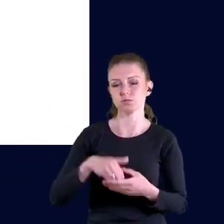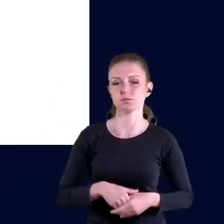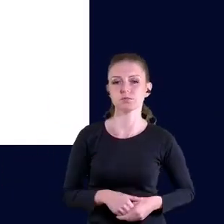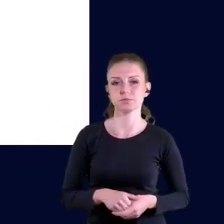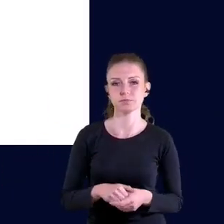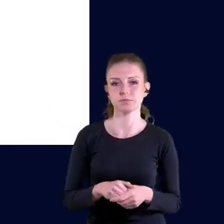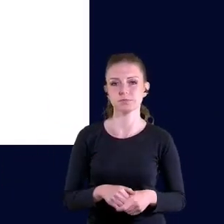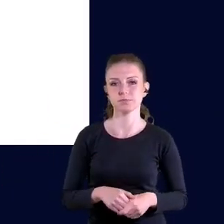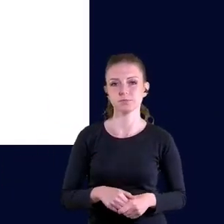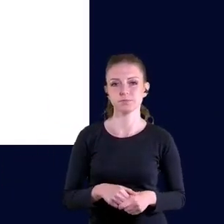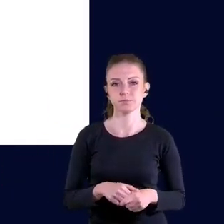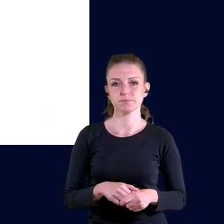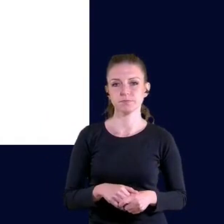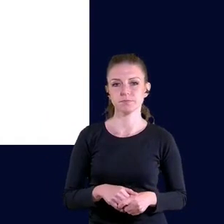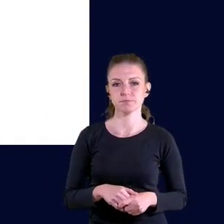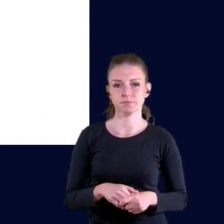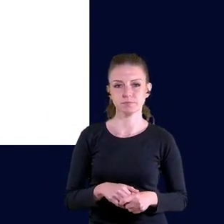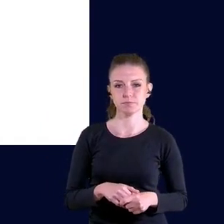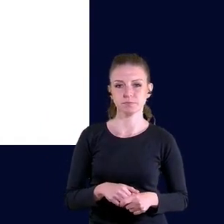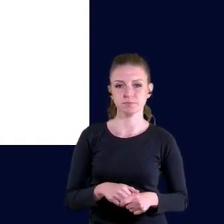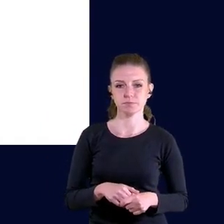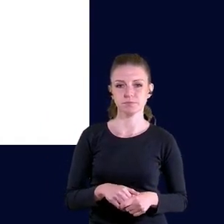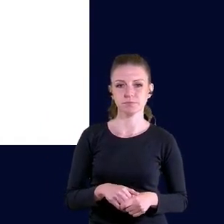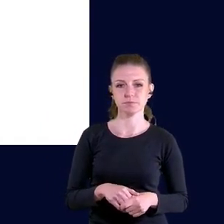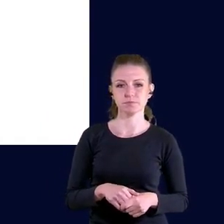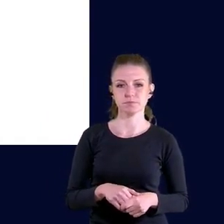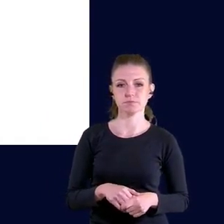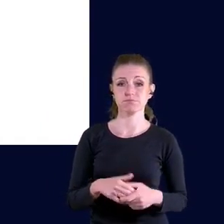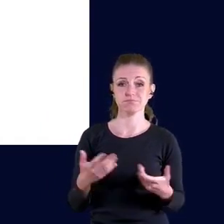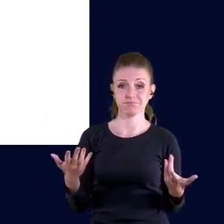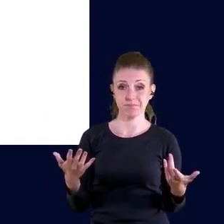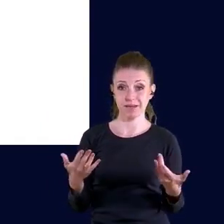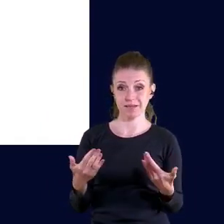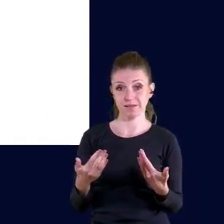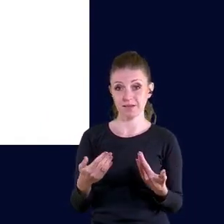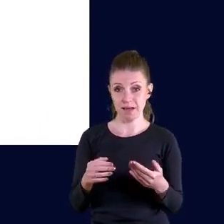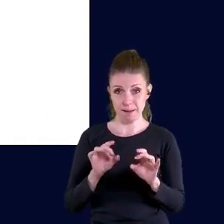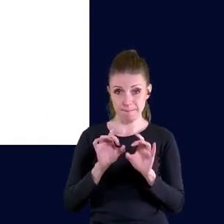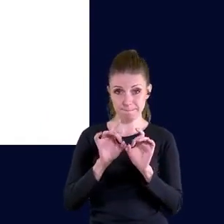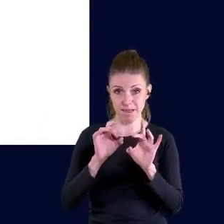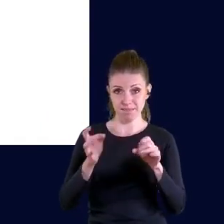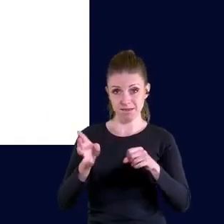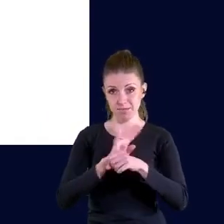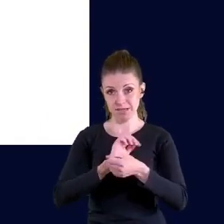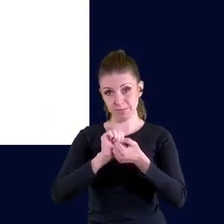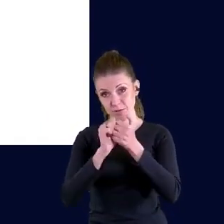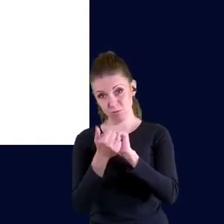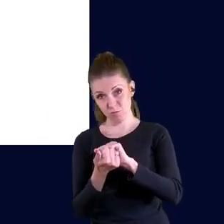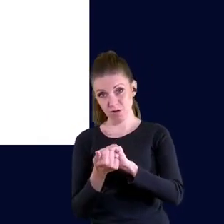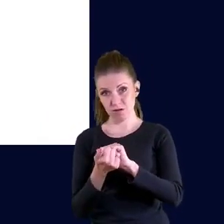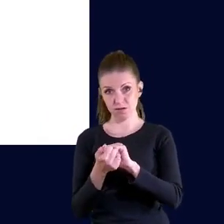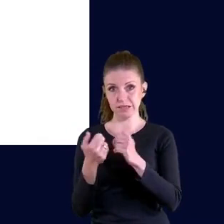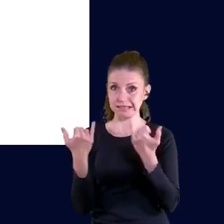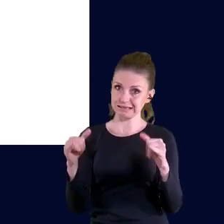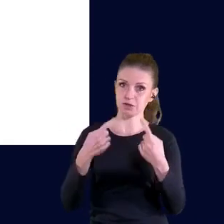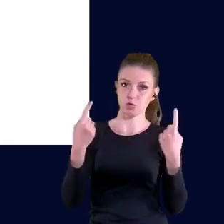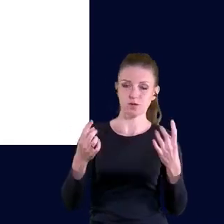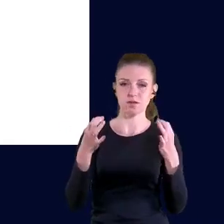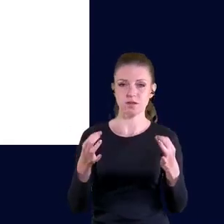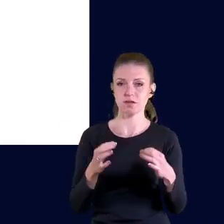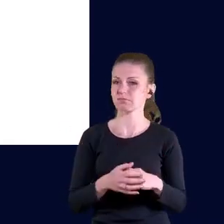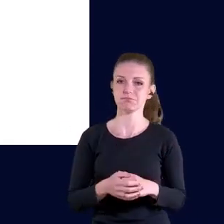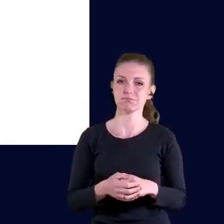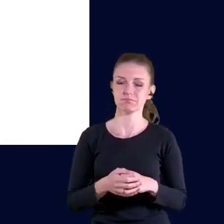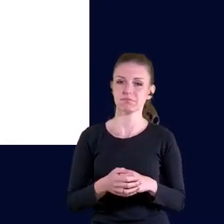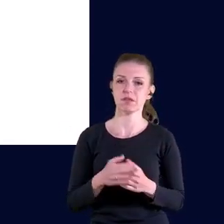wcześniejszego widzimy że niewiele nie będę miała to istotnego wpływu zaledwie jednoprocentowy na na